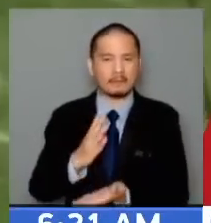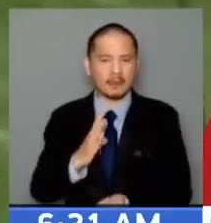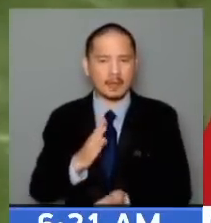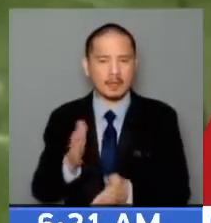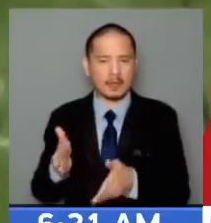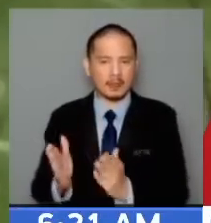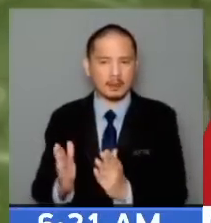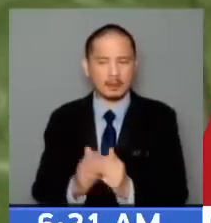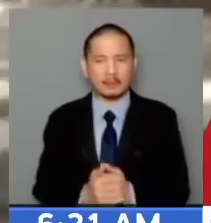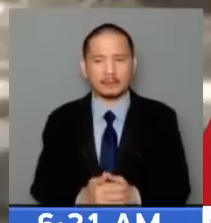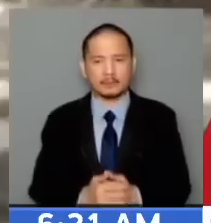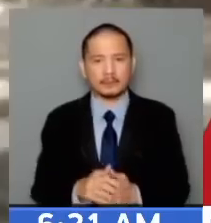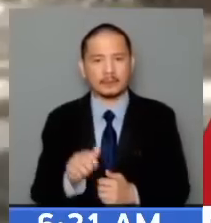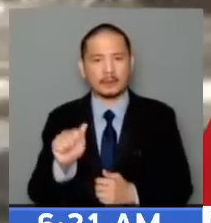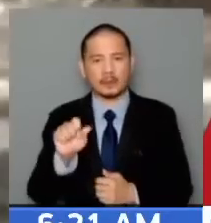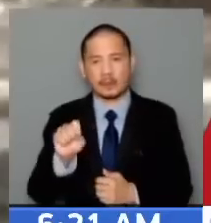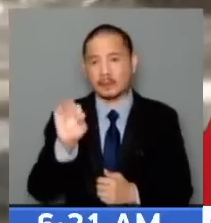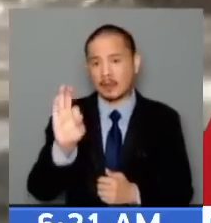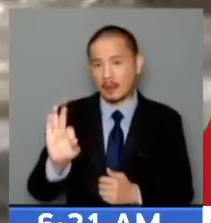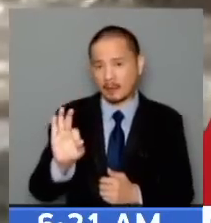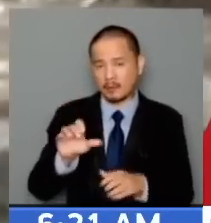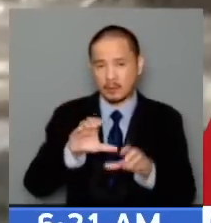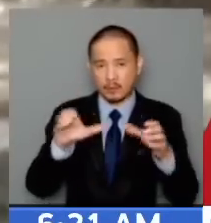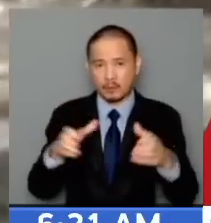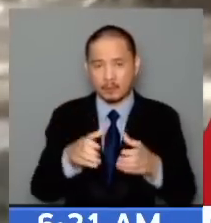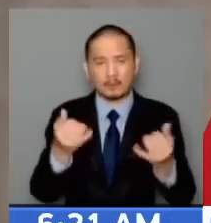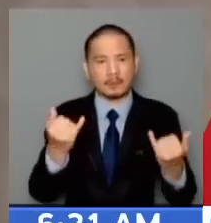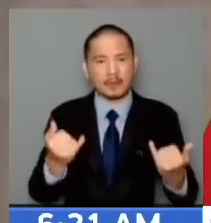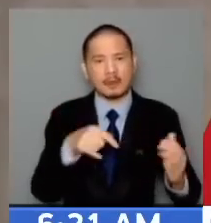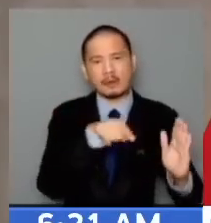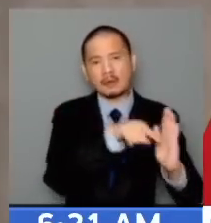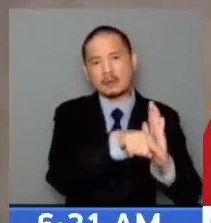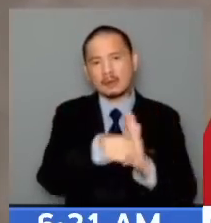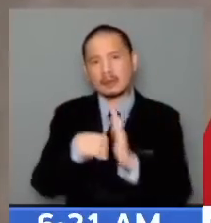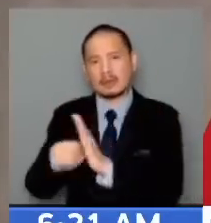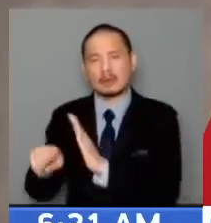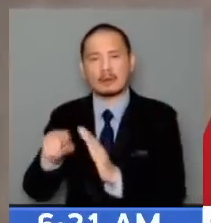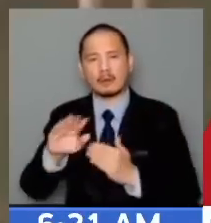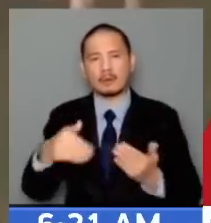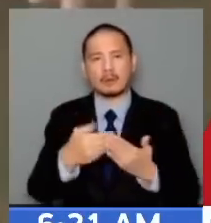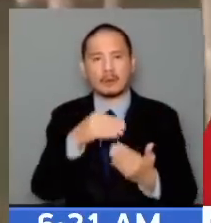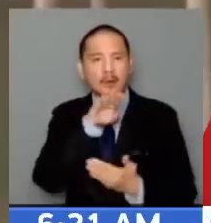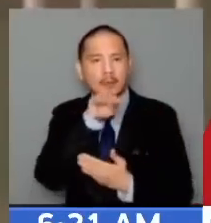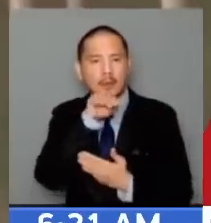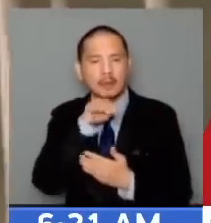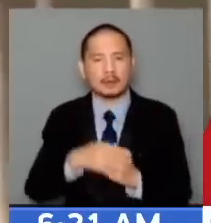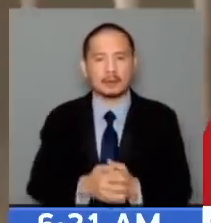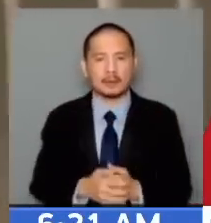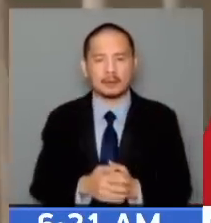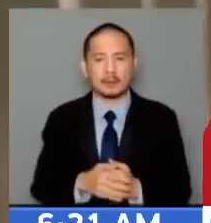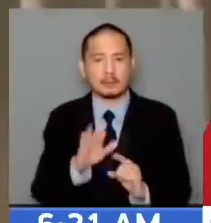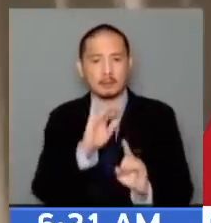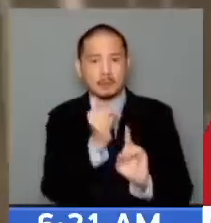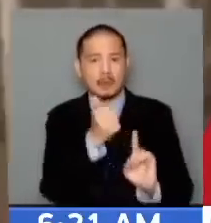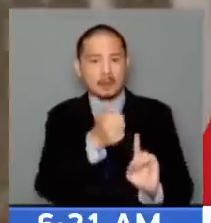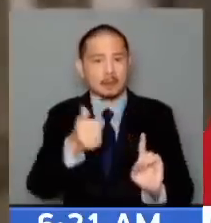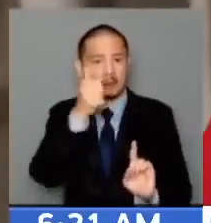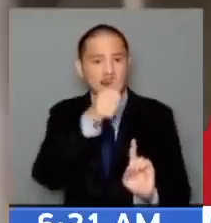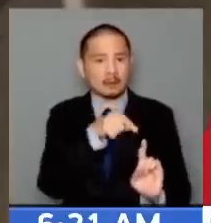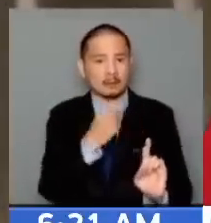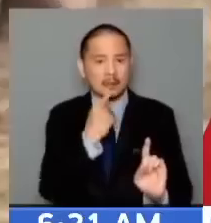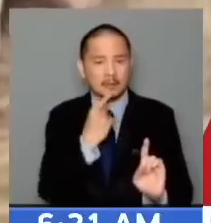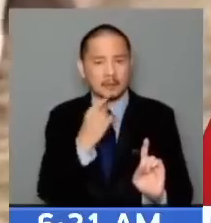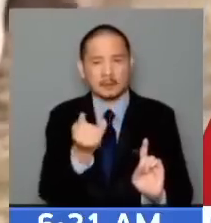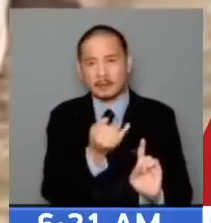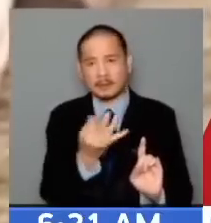sa pag-depopulate o pagpatay sa mga apektadong baboy. Ayon sa punong barangay ng lugar, hindi bababa sa 300 na